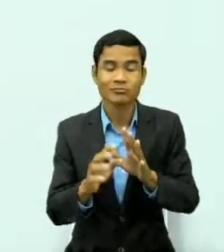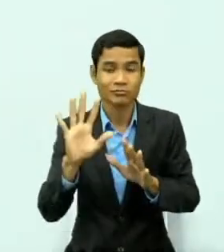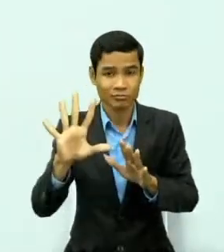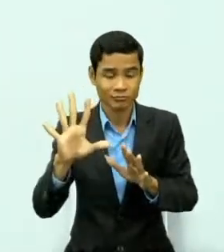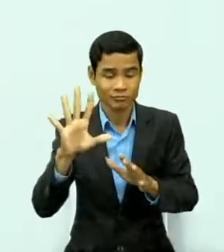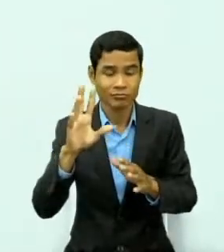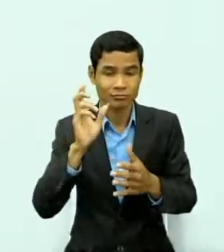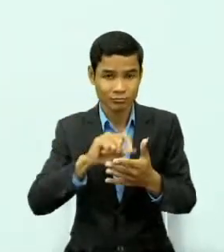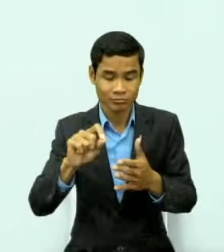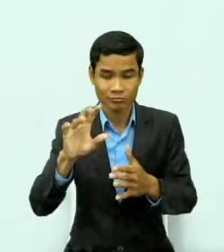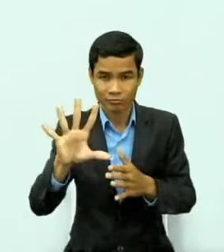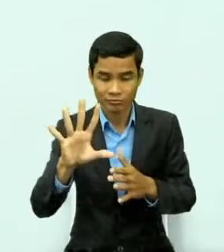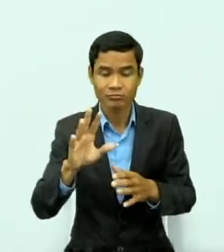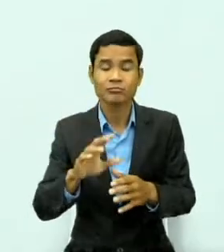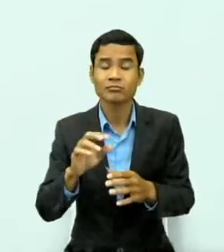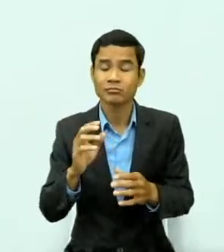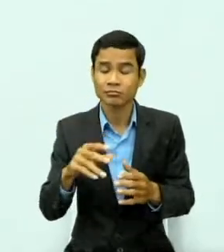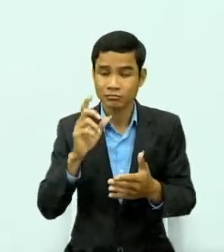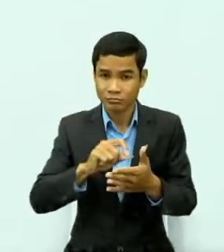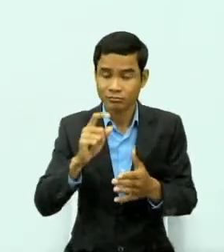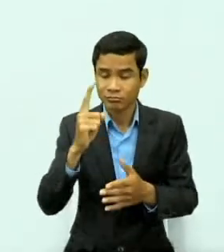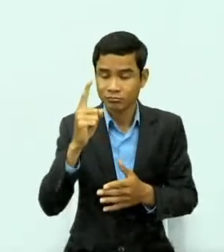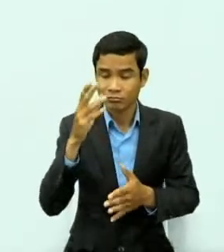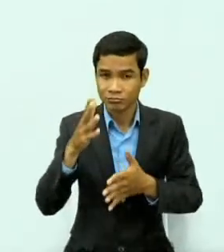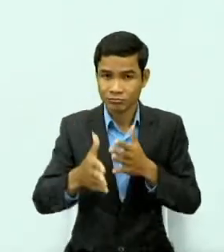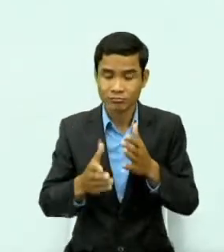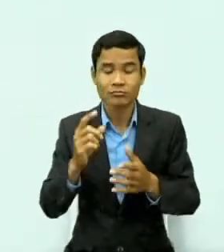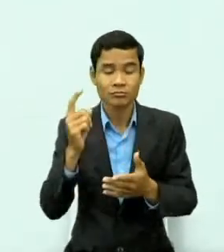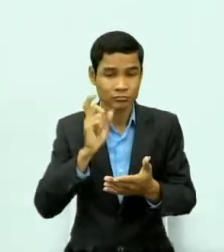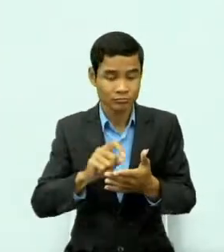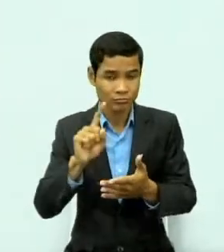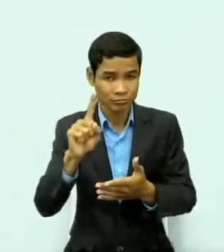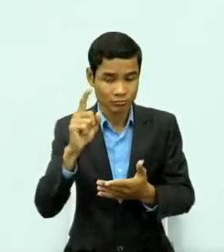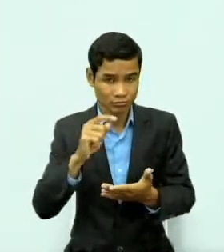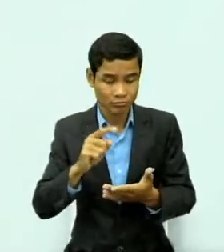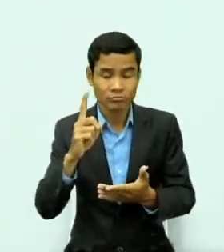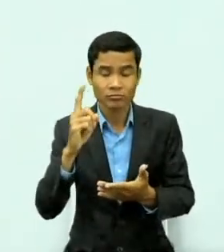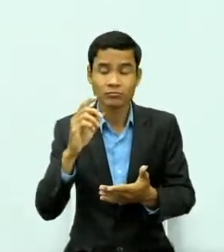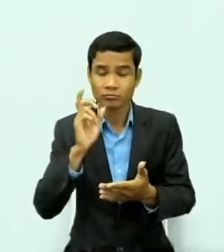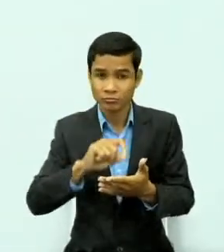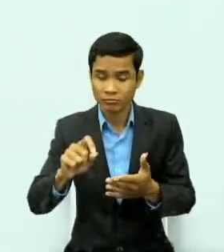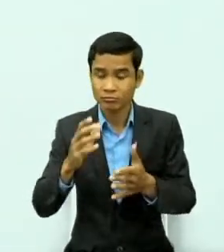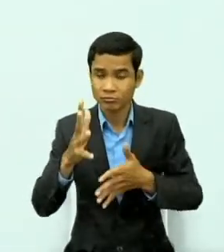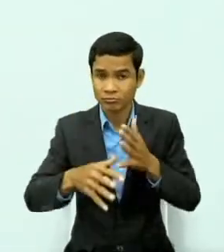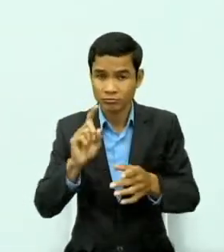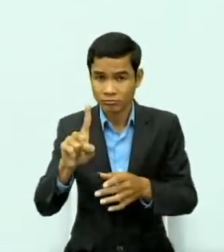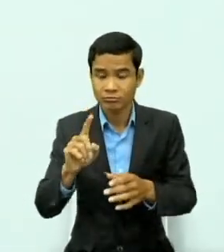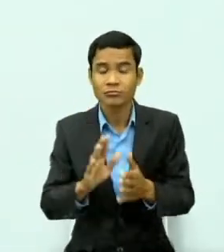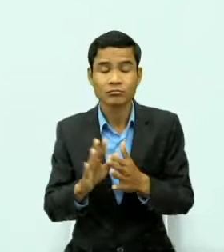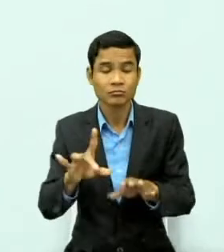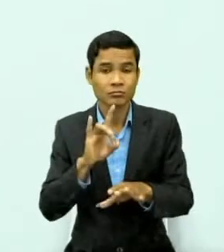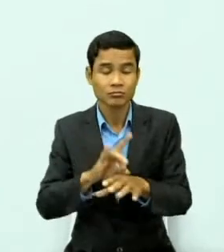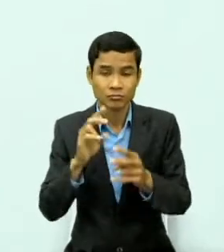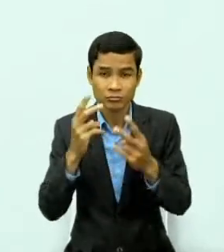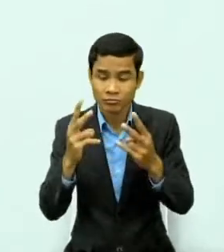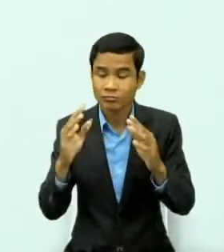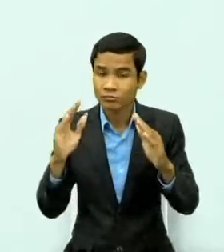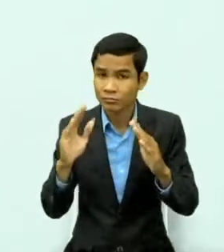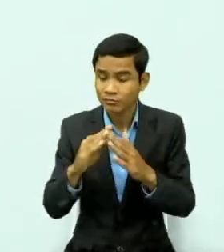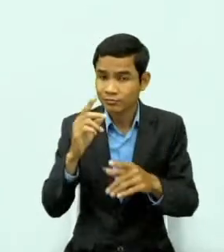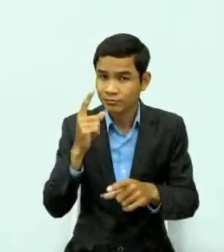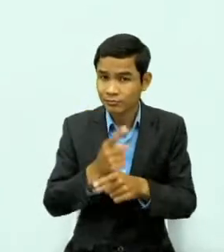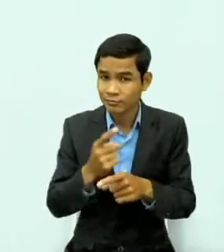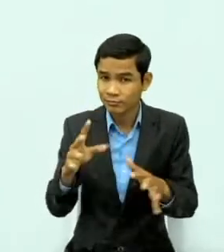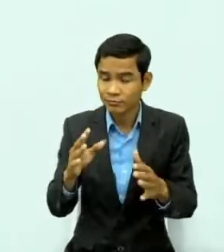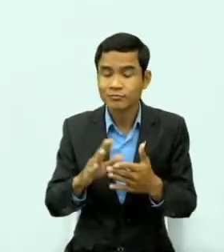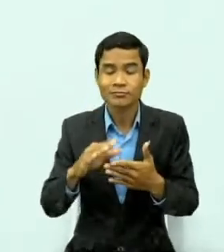ដងហើយសរសេរម្ដងអានម្ដងចាអរគុណអញ្ចឹងកូនកូនដែលផ្ទៀងផ្ទាត់ចាកិច្ចការផ្ទះរបស់យើងត្រឹមត្រូវដោយអ្នកគ្រូ